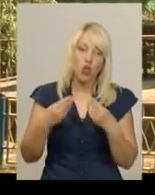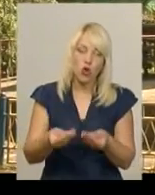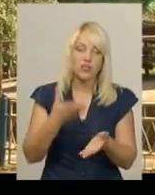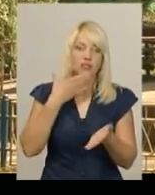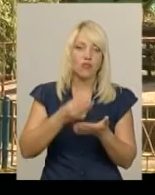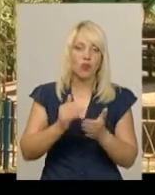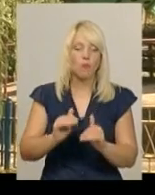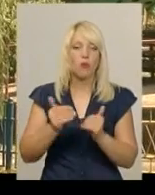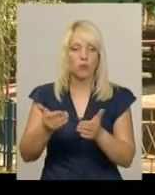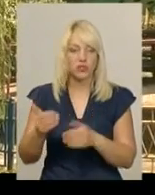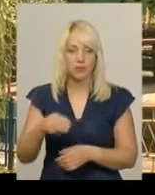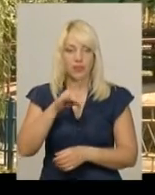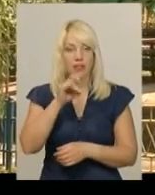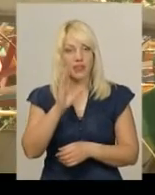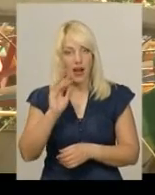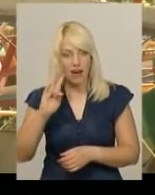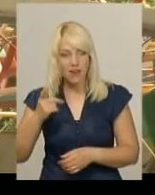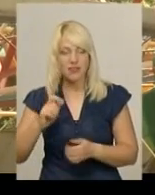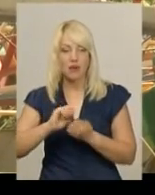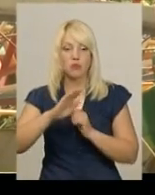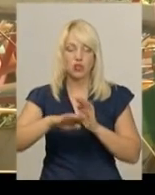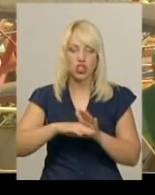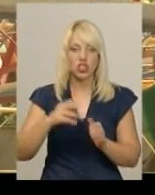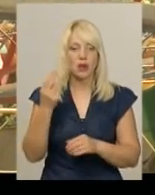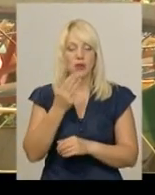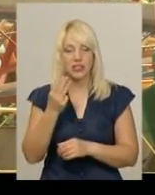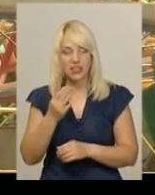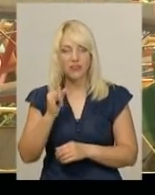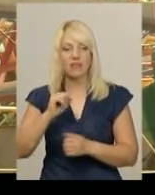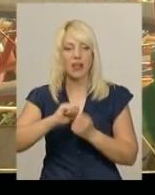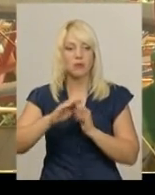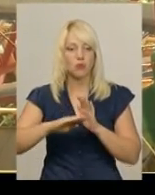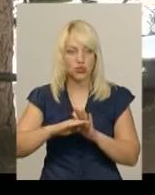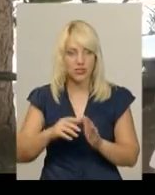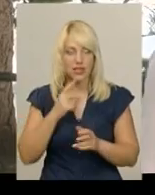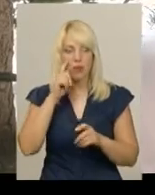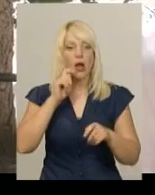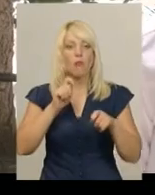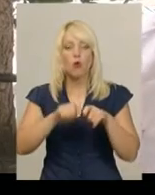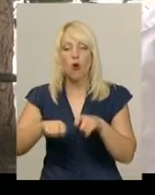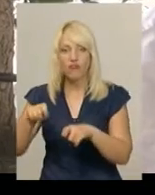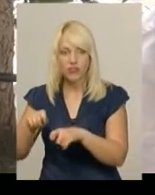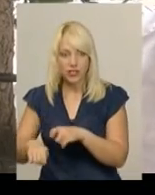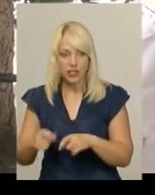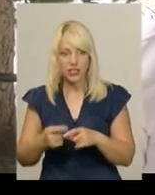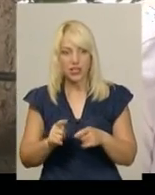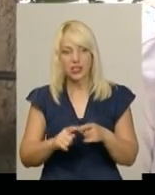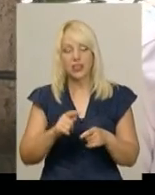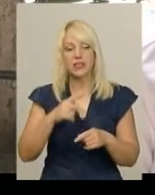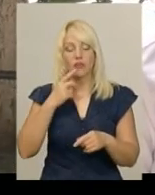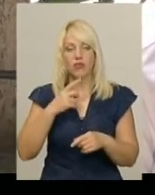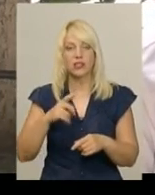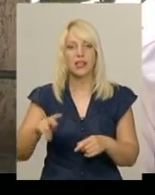атракціони у Хмельницькому, Шепетівці і Кам'янці Подільському перевірили співробітники управління Держпраці області, розповів начальник відділу відомства Валерій